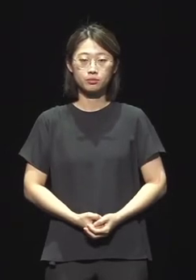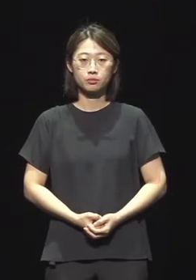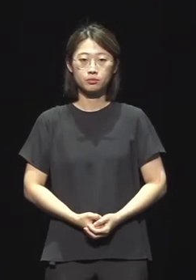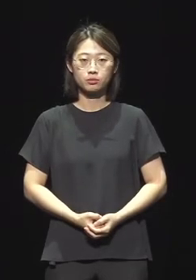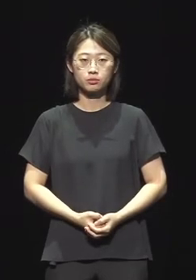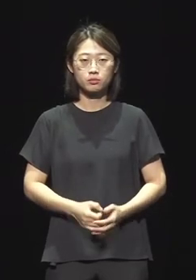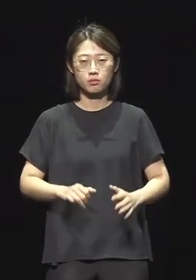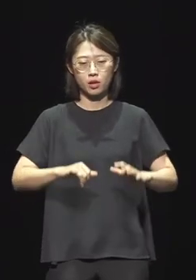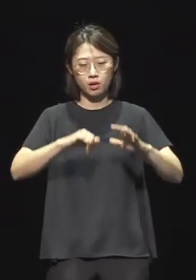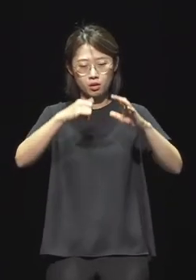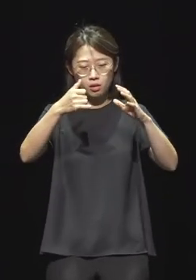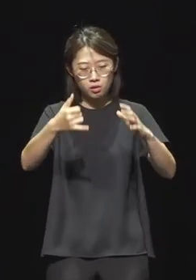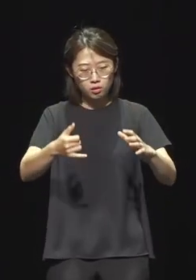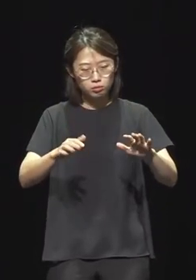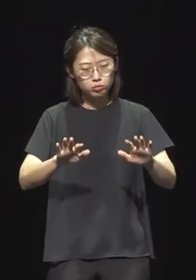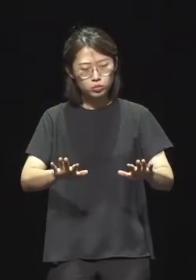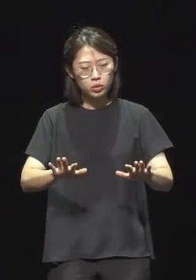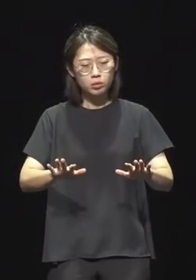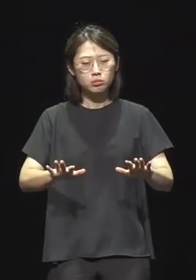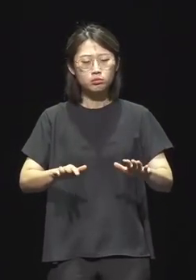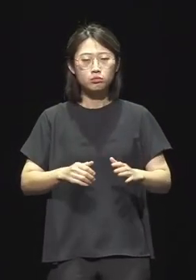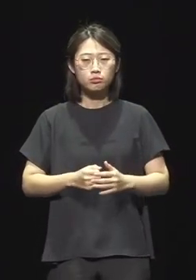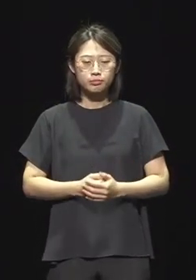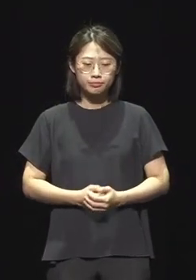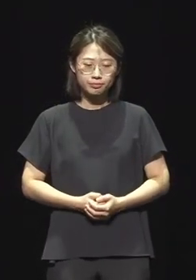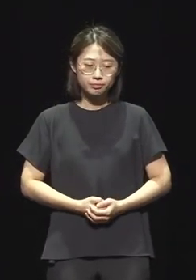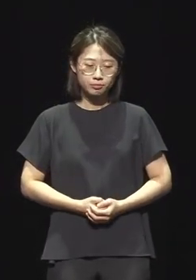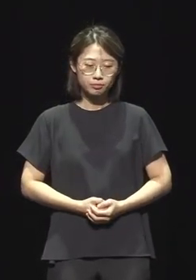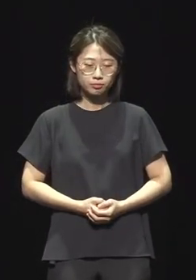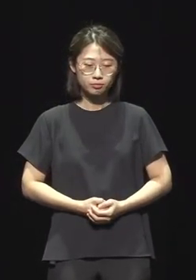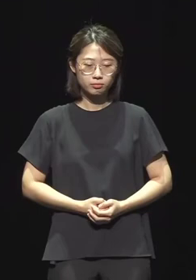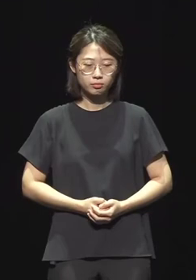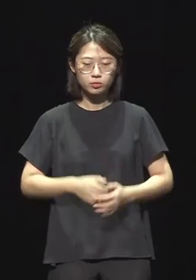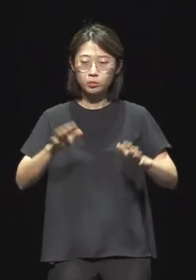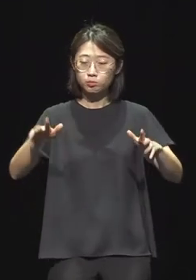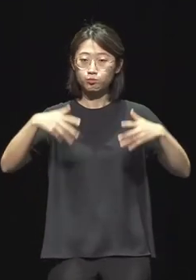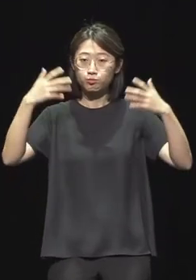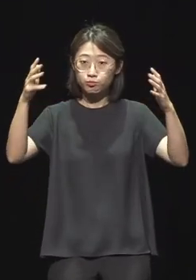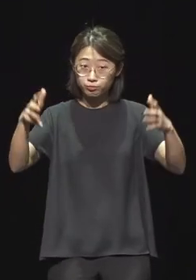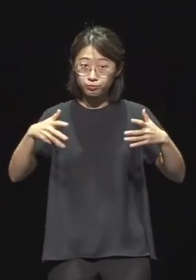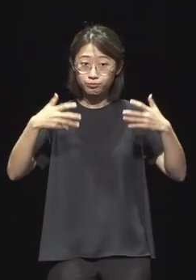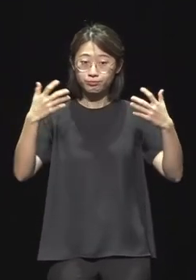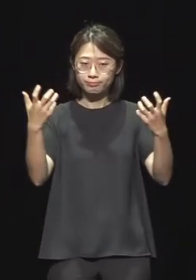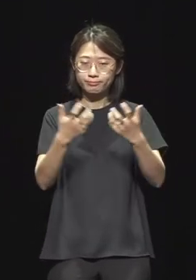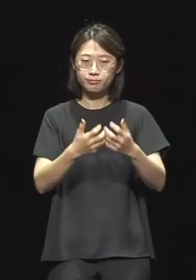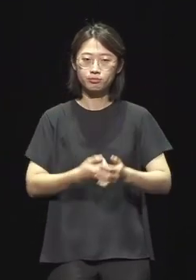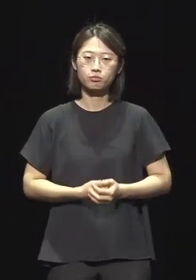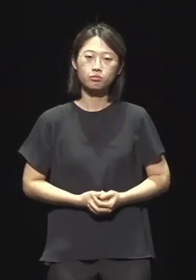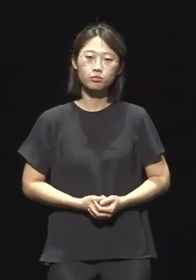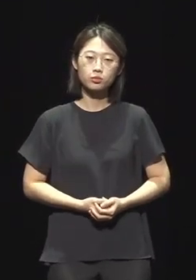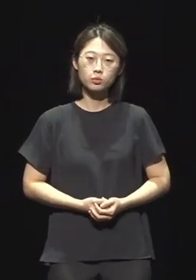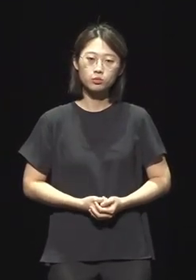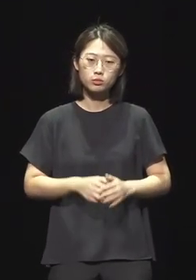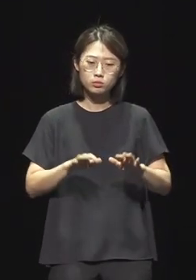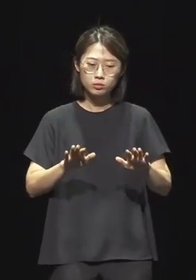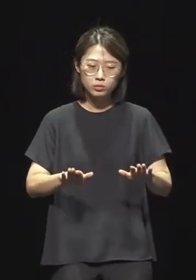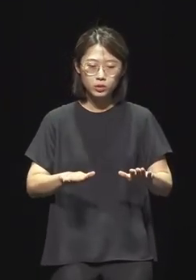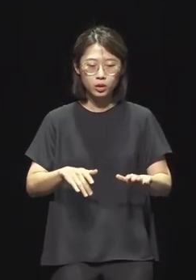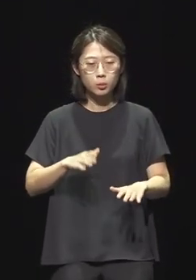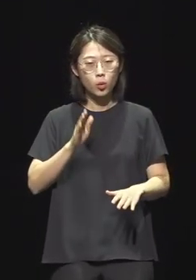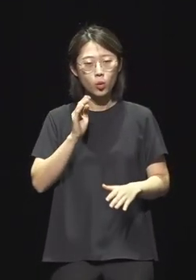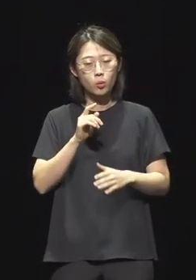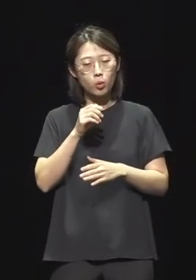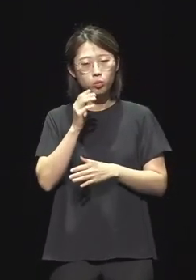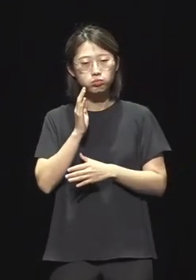세상은 온통 가을로 가득 차 있습니다. 우리의 몸을 살찌우는 농부가 한 해 힘들여 기른 농작물의